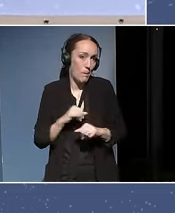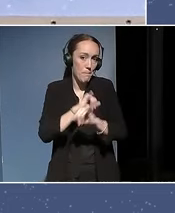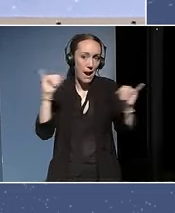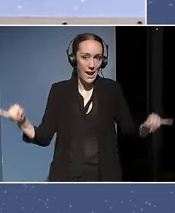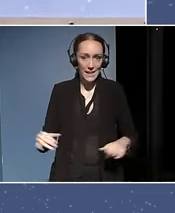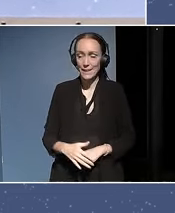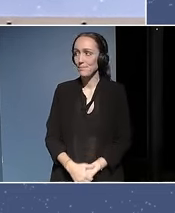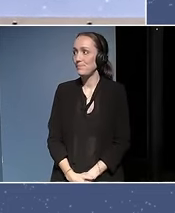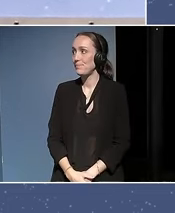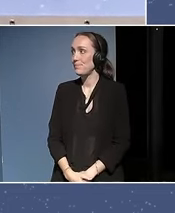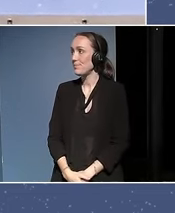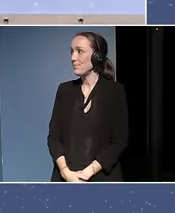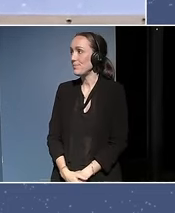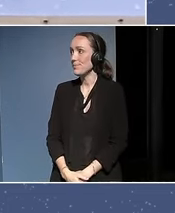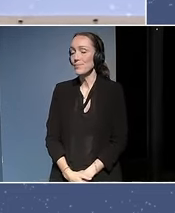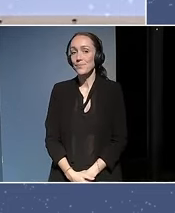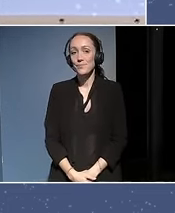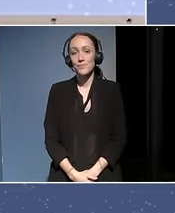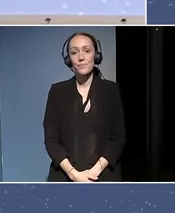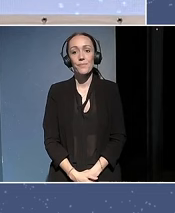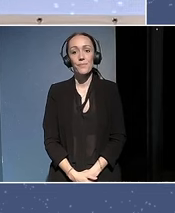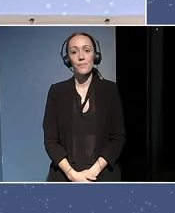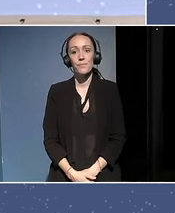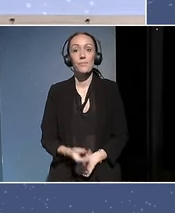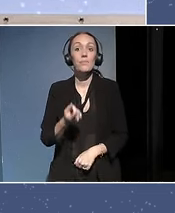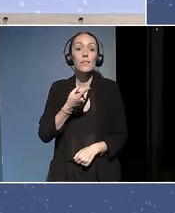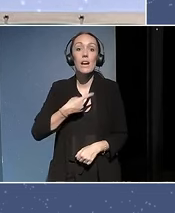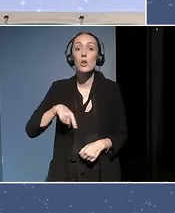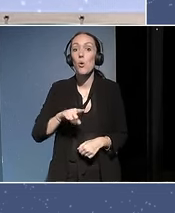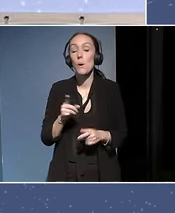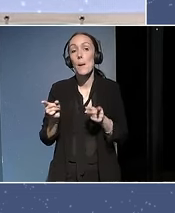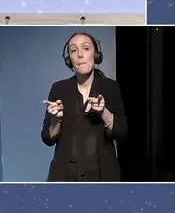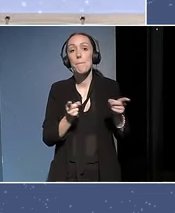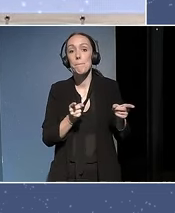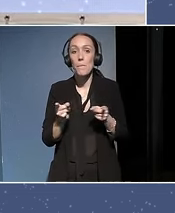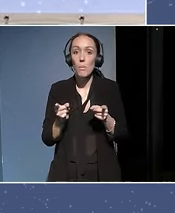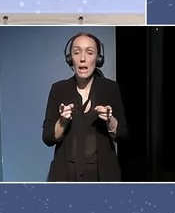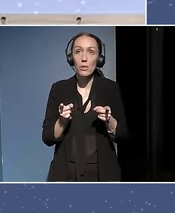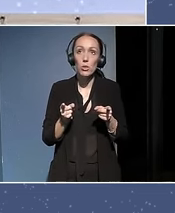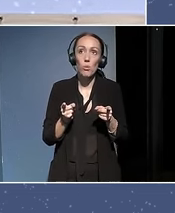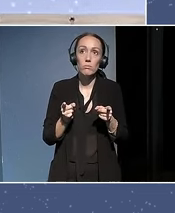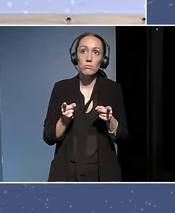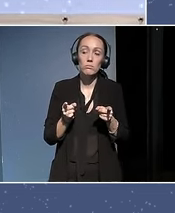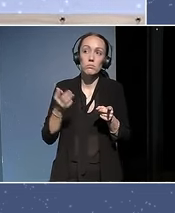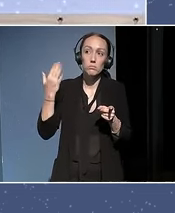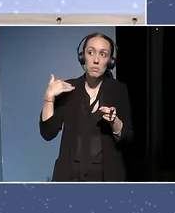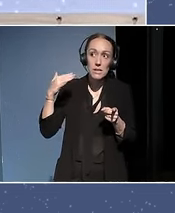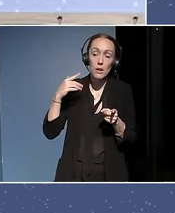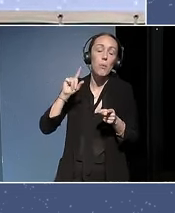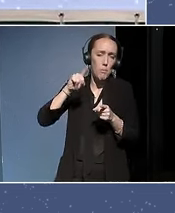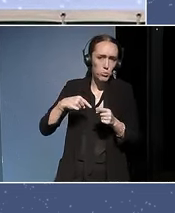e vabbè però noi quando siamo stati Anzi continuiamo ad andarci perché dobbiamo